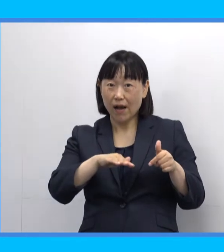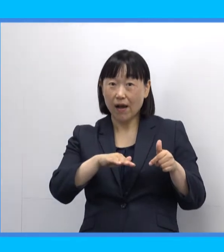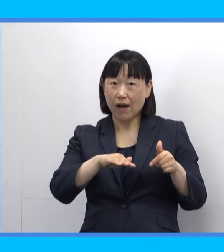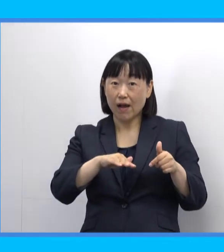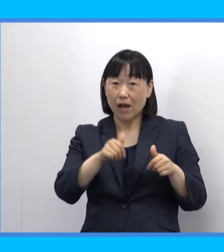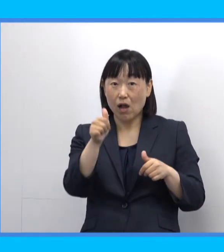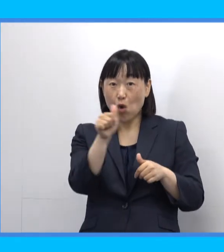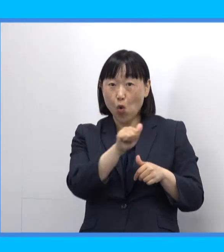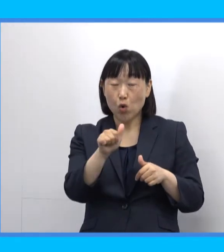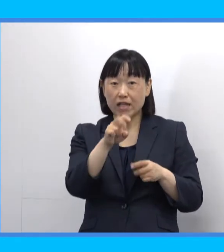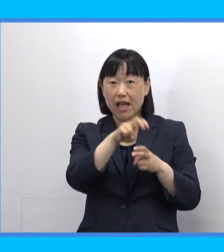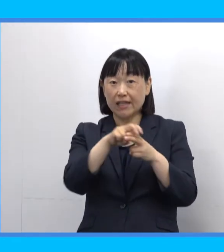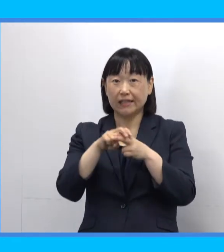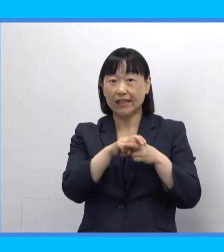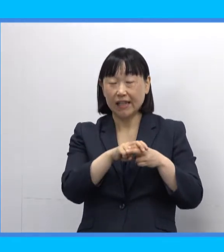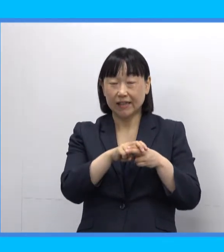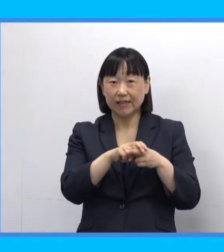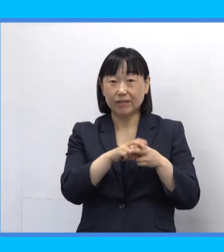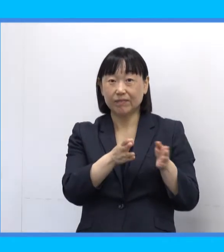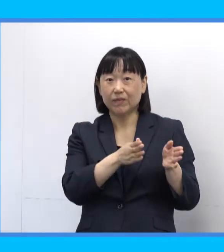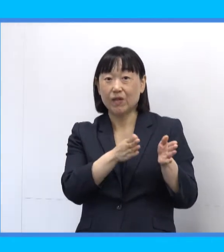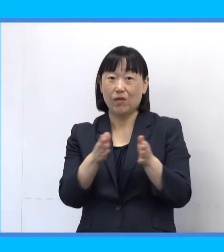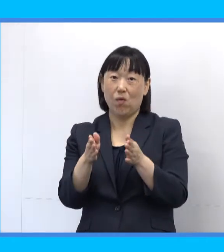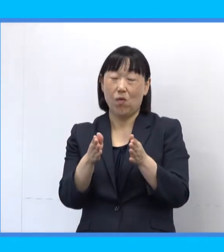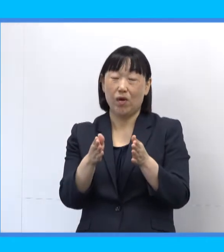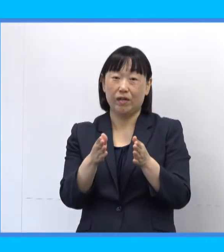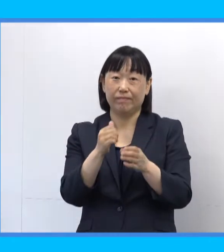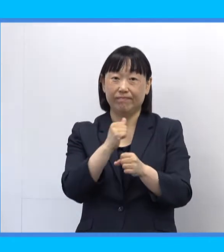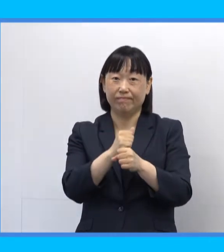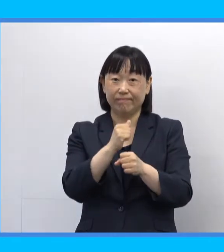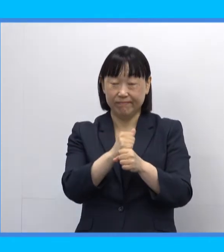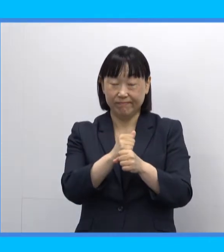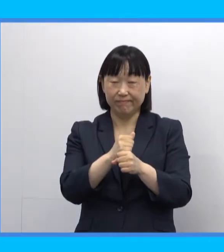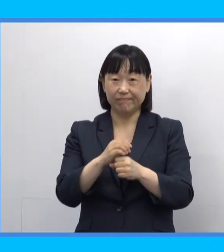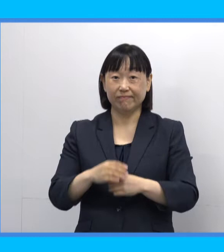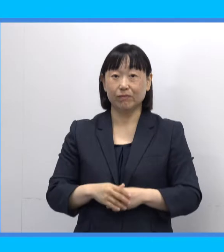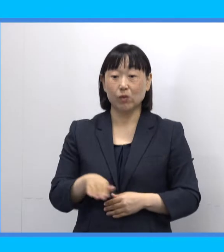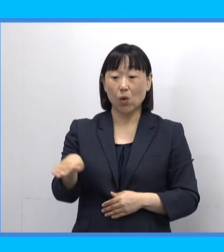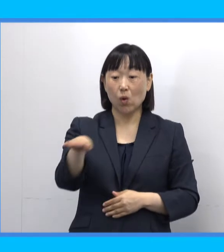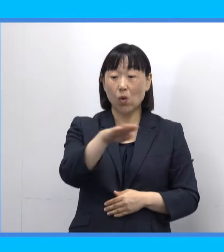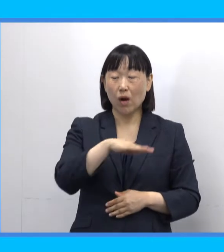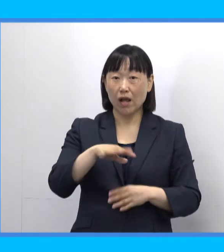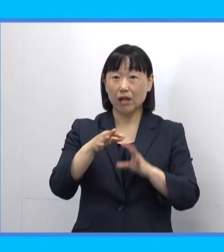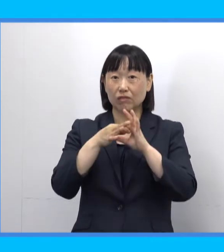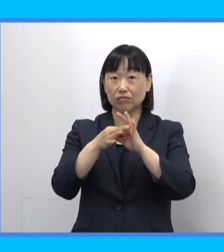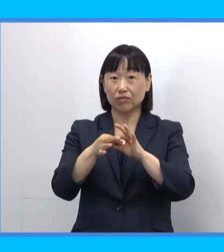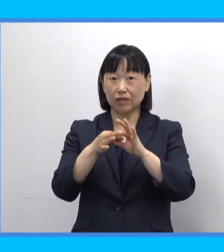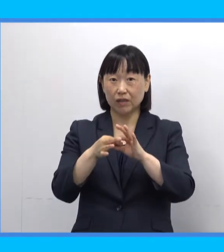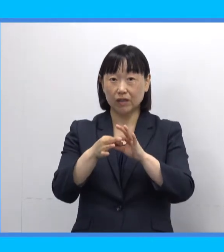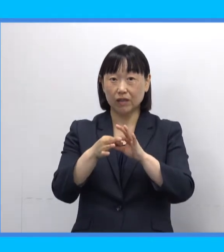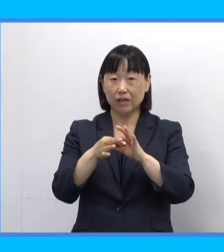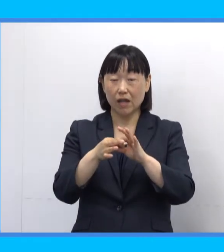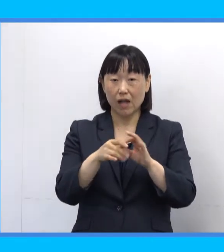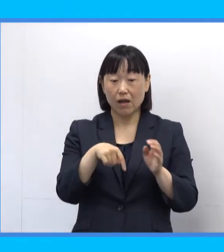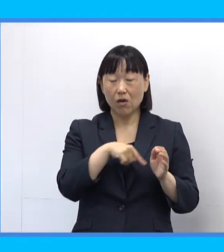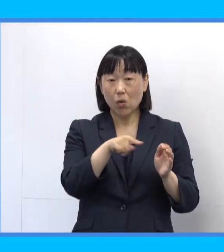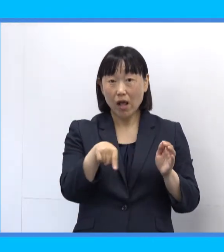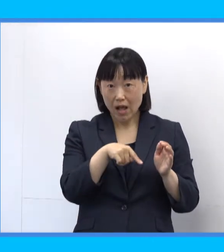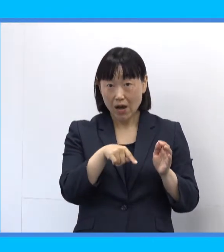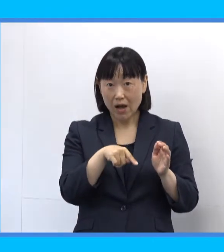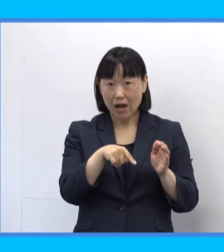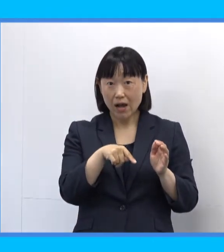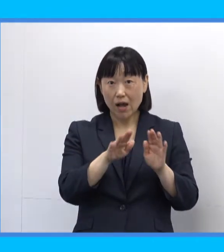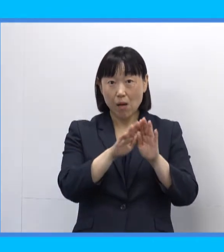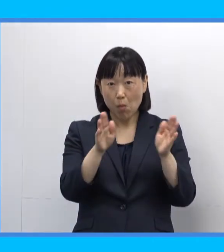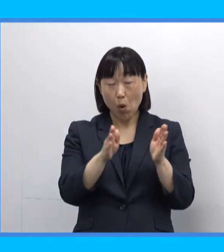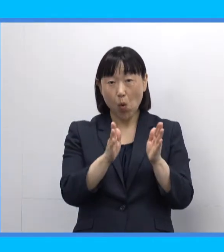場に5000席5000人分を設置いたします。これらにつきましては、明神橋公園駐車